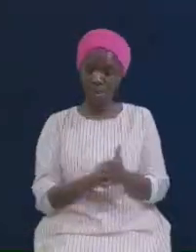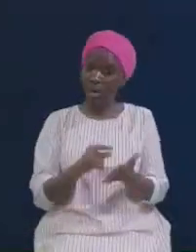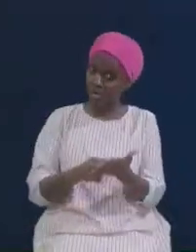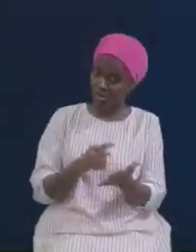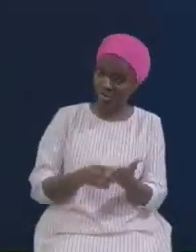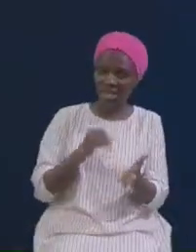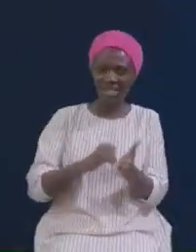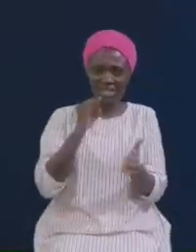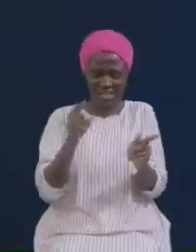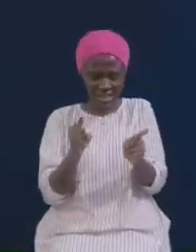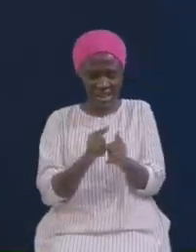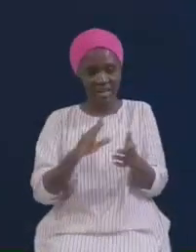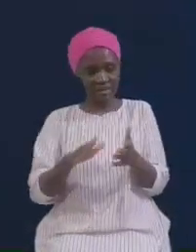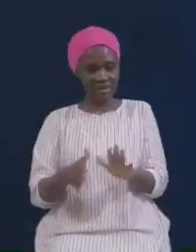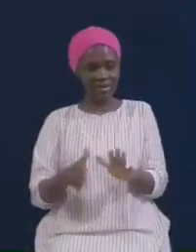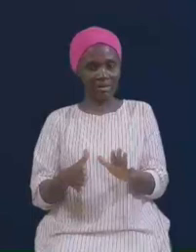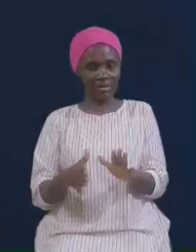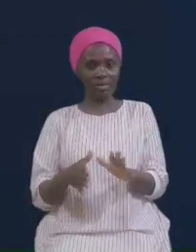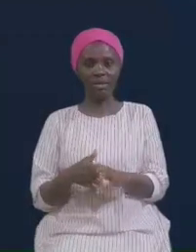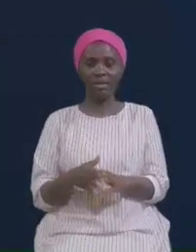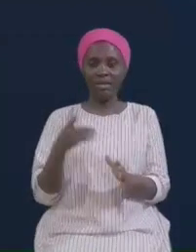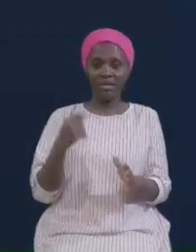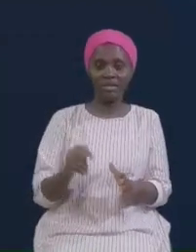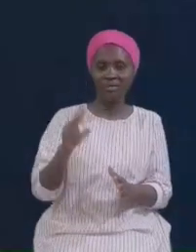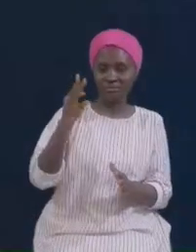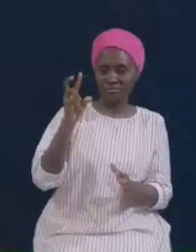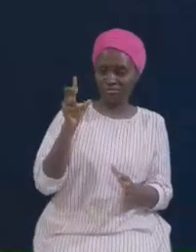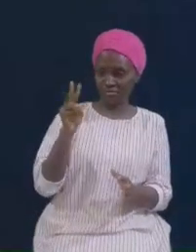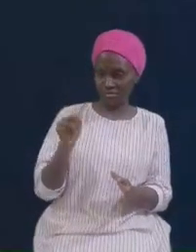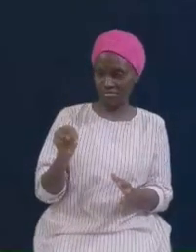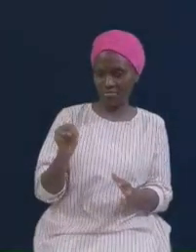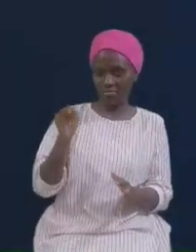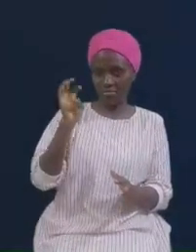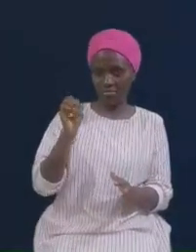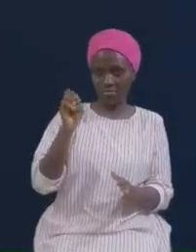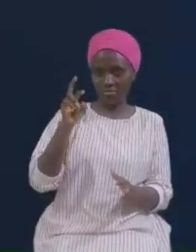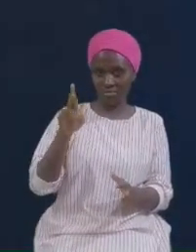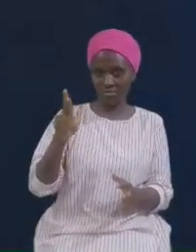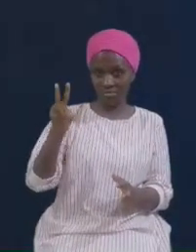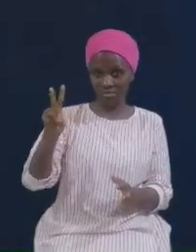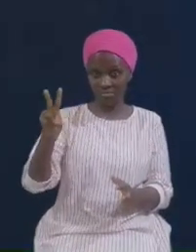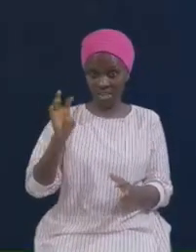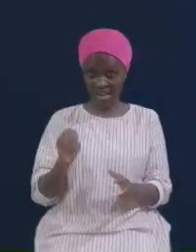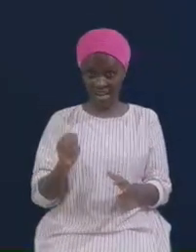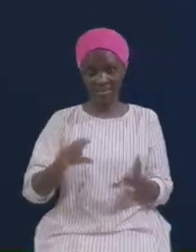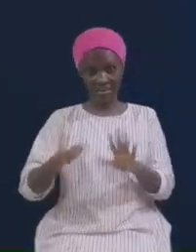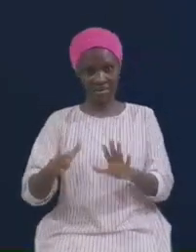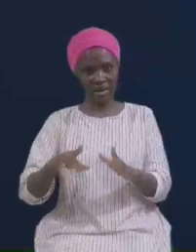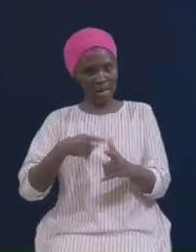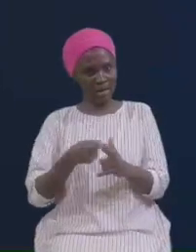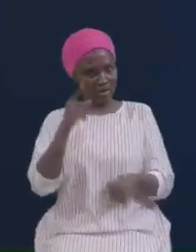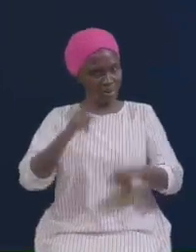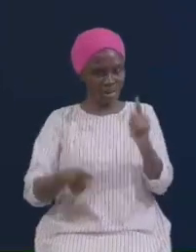comme si elles sont mortes. Les nerfs morts. Et tu n'arrives pas à bouger, à croiser les bras, les